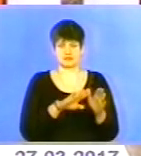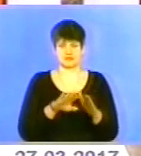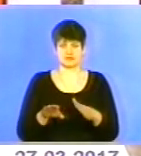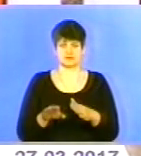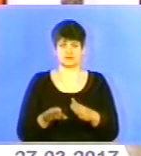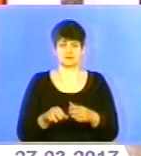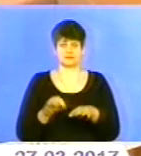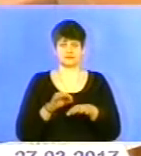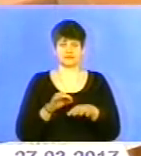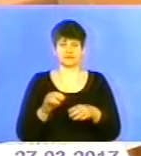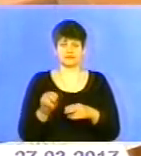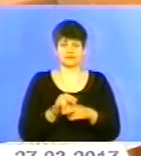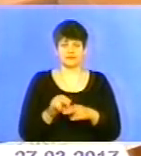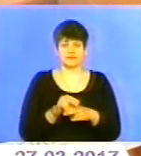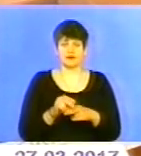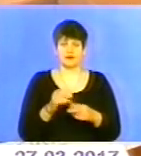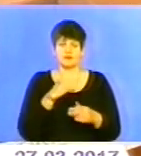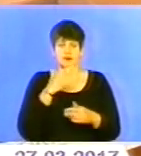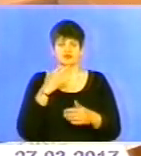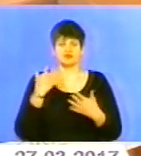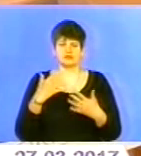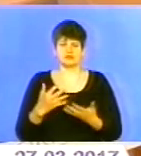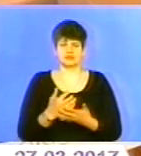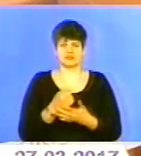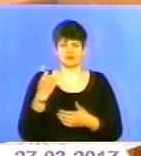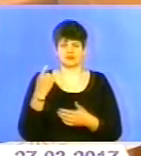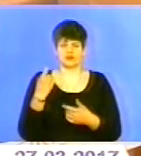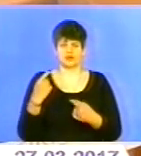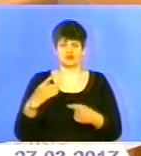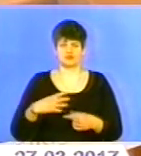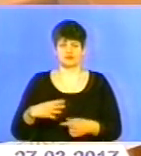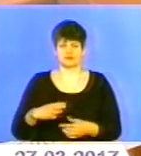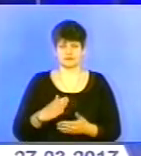реабілітації. Багато з них вже знайшли господарів, інші чекають.